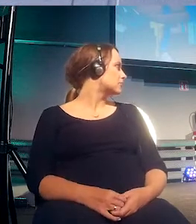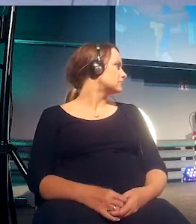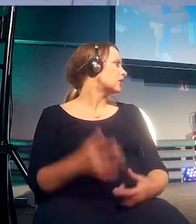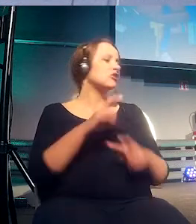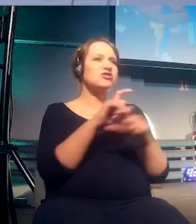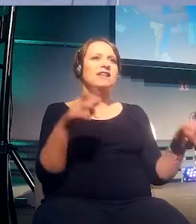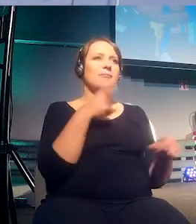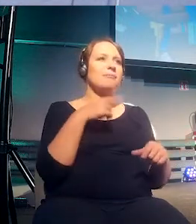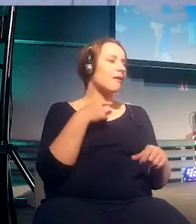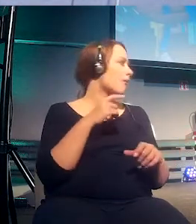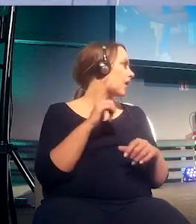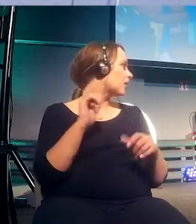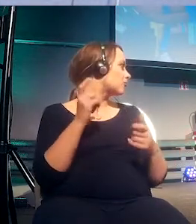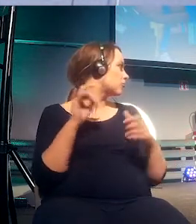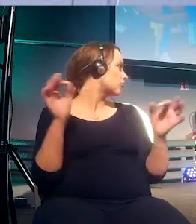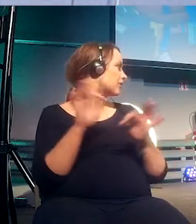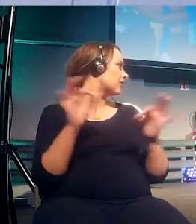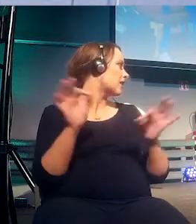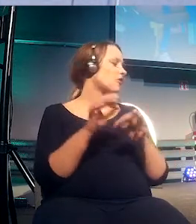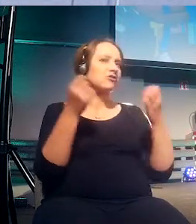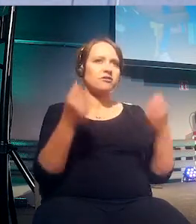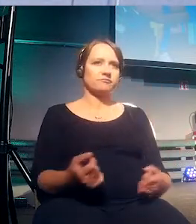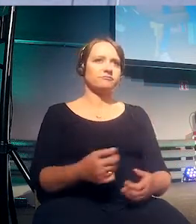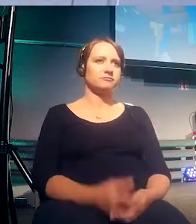system brzmi jak coś, co jest strasznie wielkie i skomplikowane.